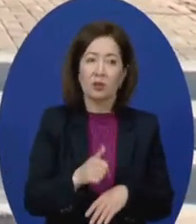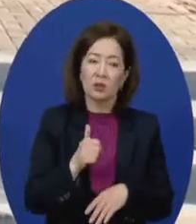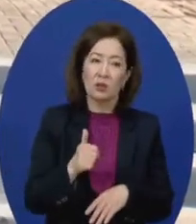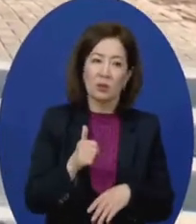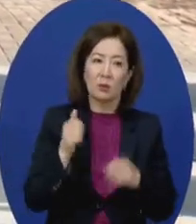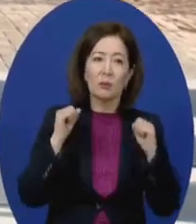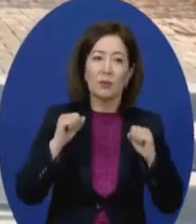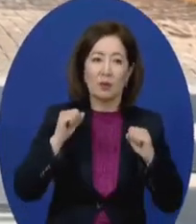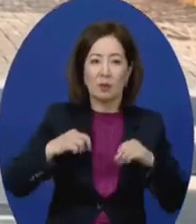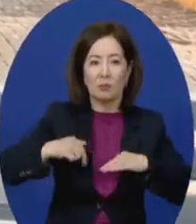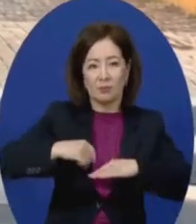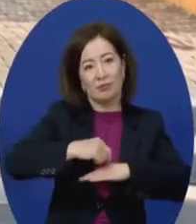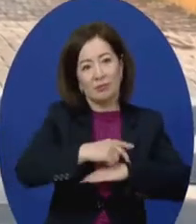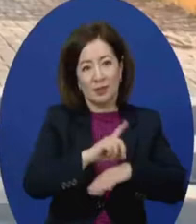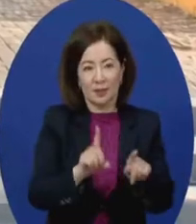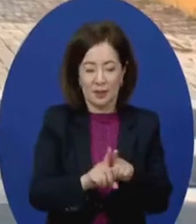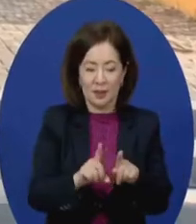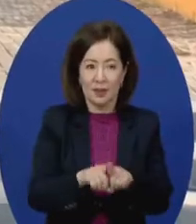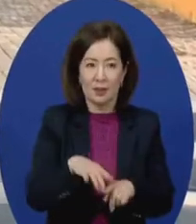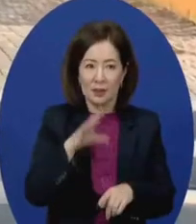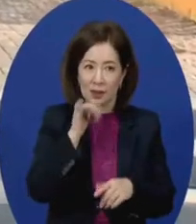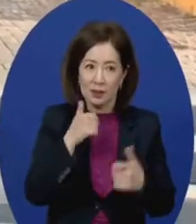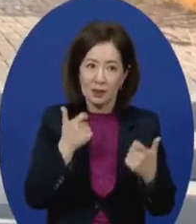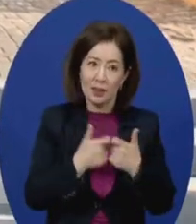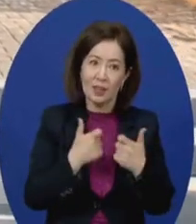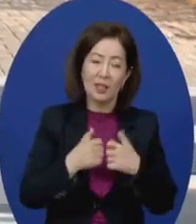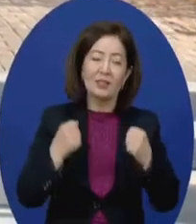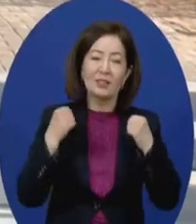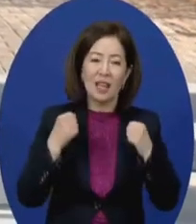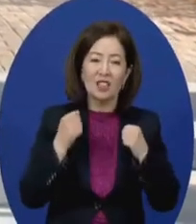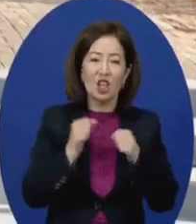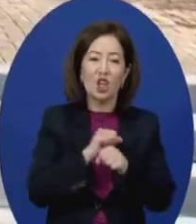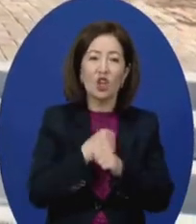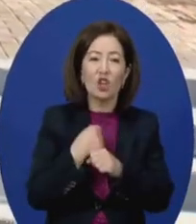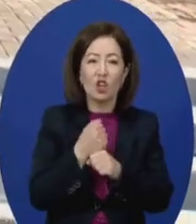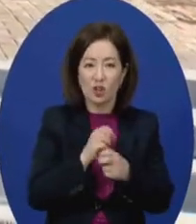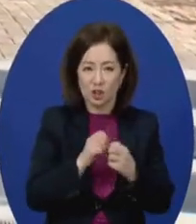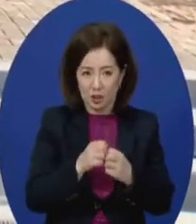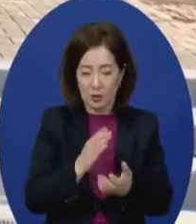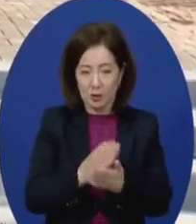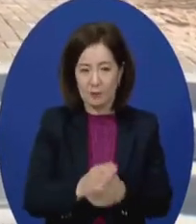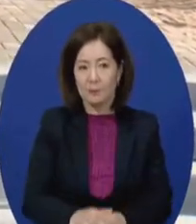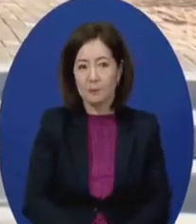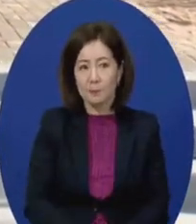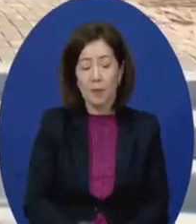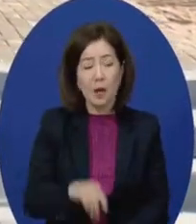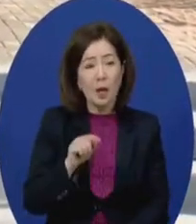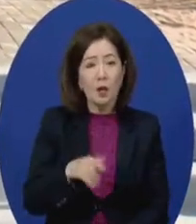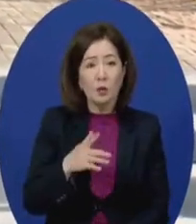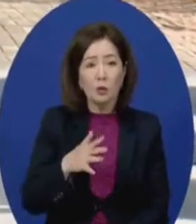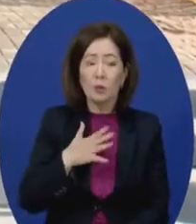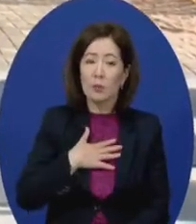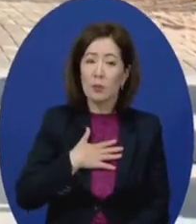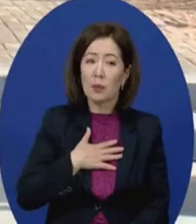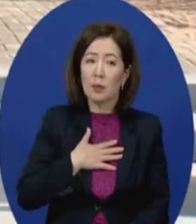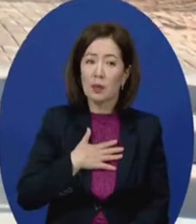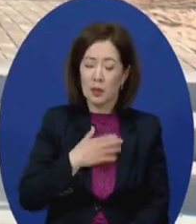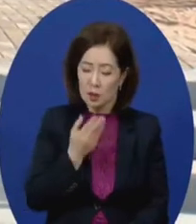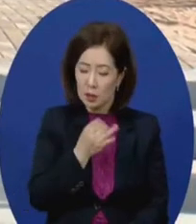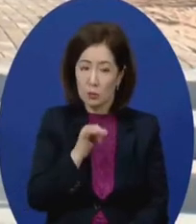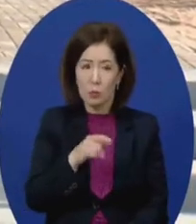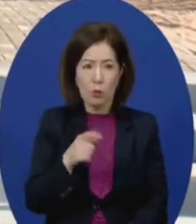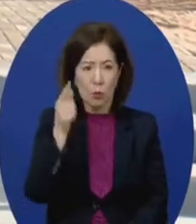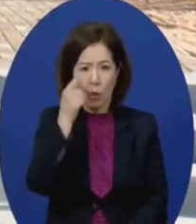яахан биеийн тамирыг маягтай. Насандаа тааруулсандаа хөдөлгөө хийж явдаг юм даа. Энэ ч одоо манад нэг юм их